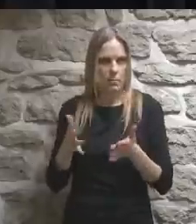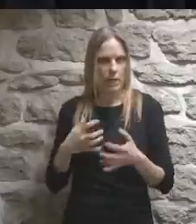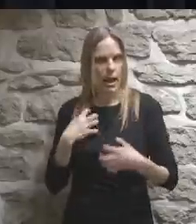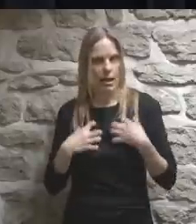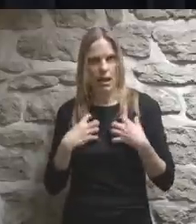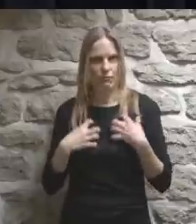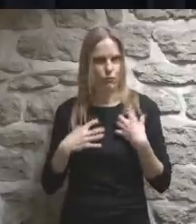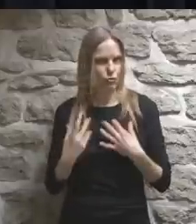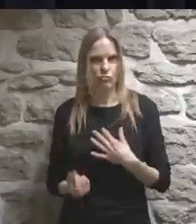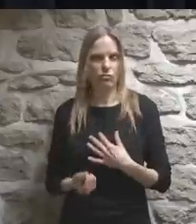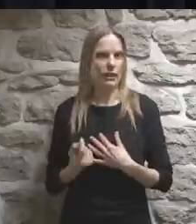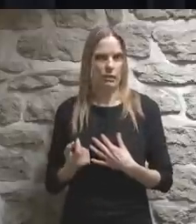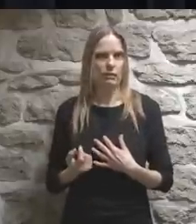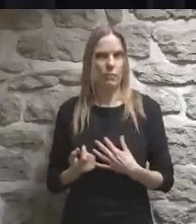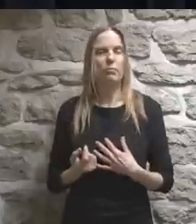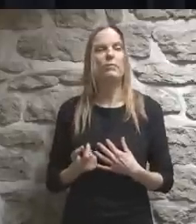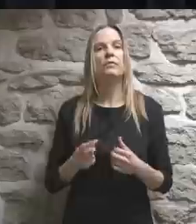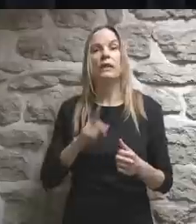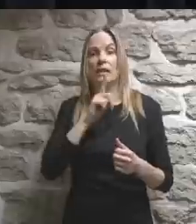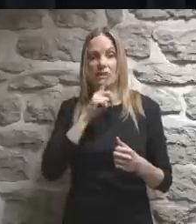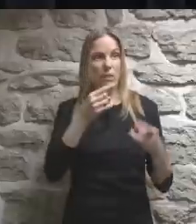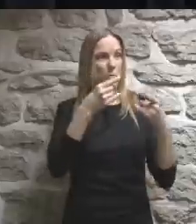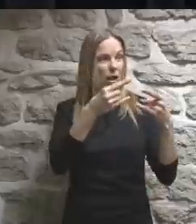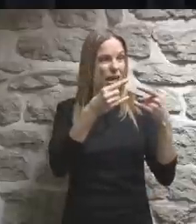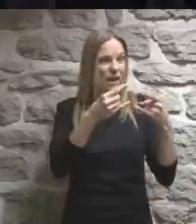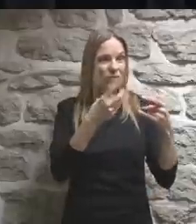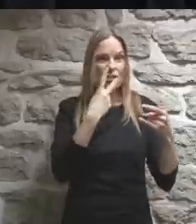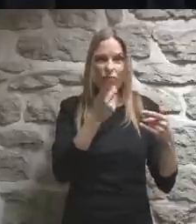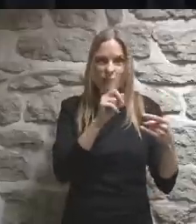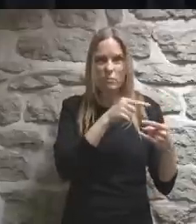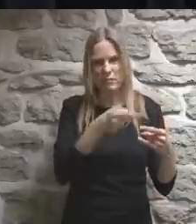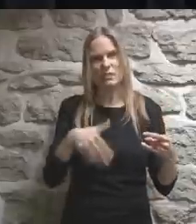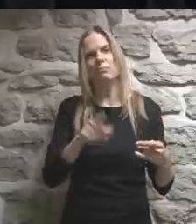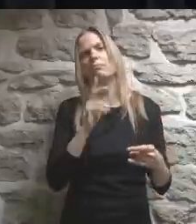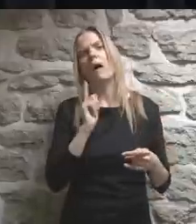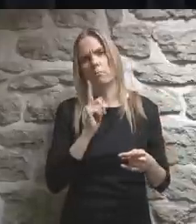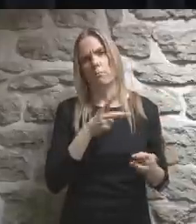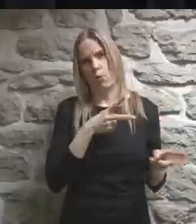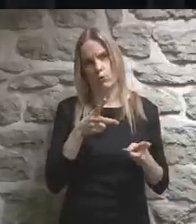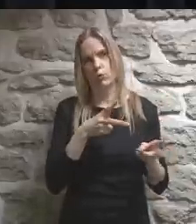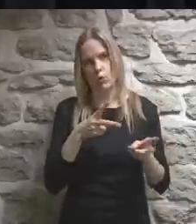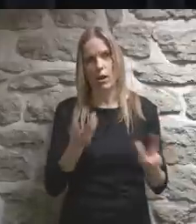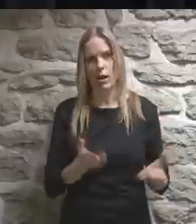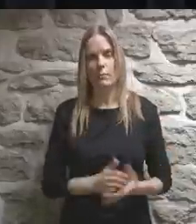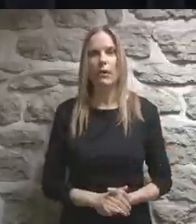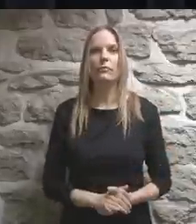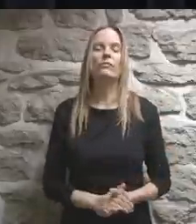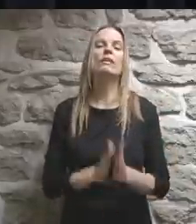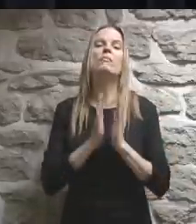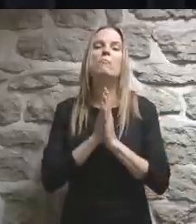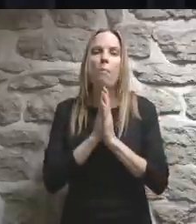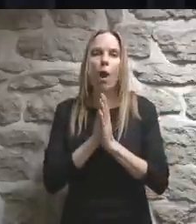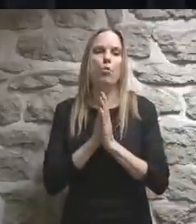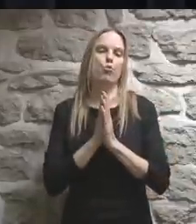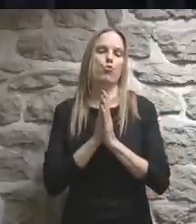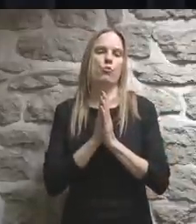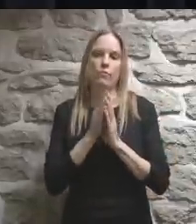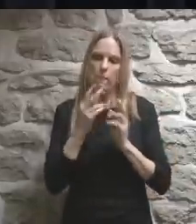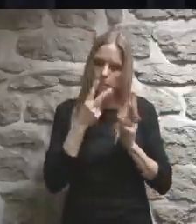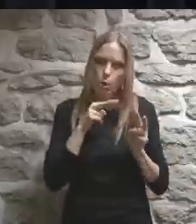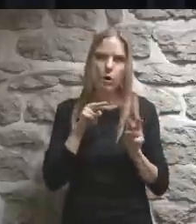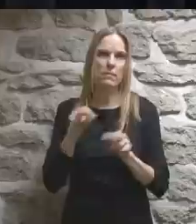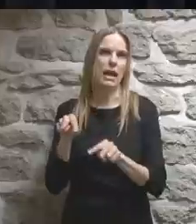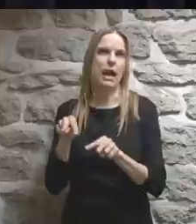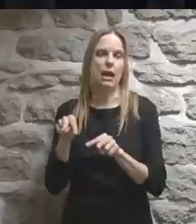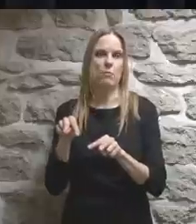ärevus samamoodi, mida nad televiisorist vaatavad, et tõesti palun pöörame sellele tähelepanu,